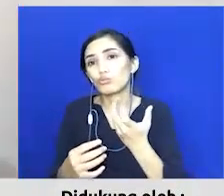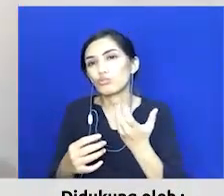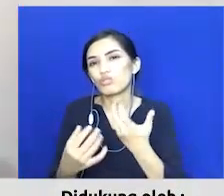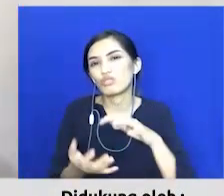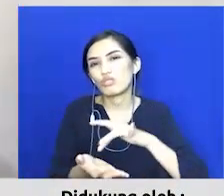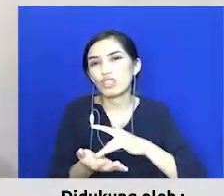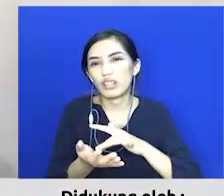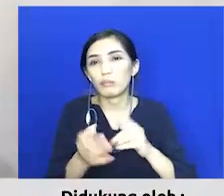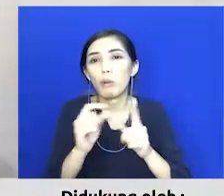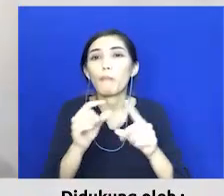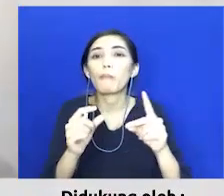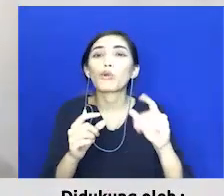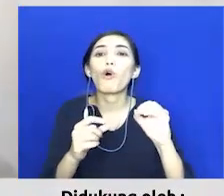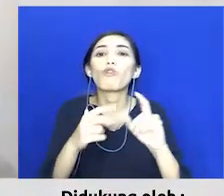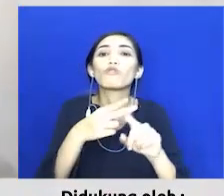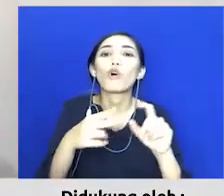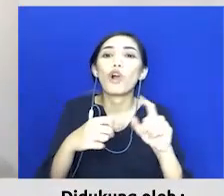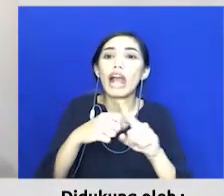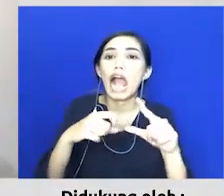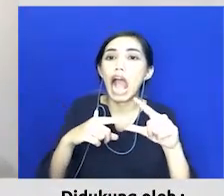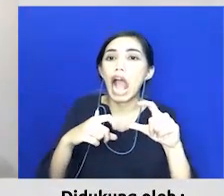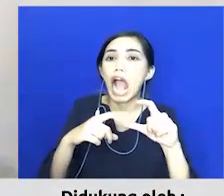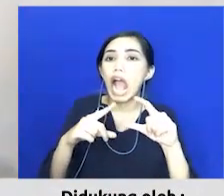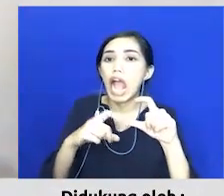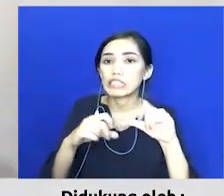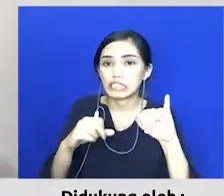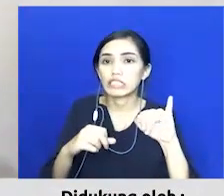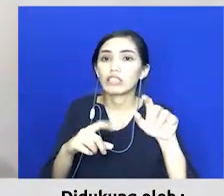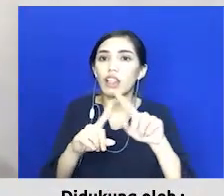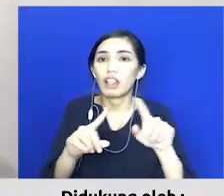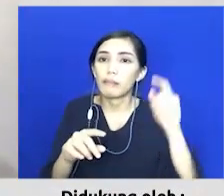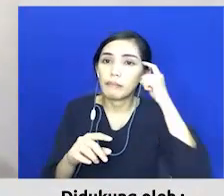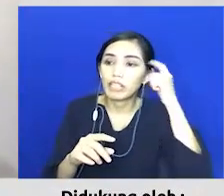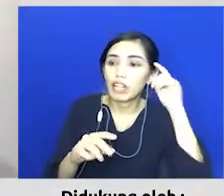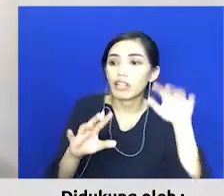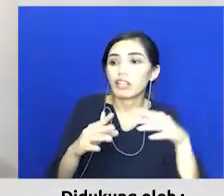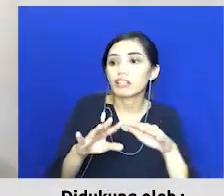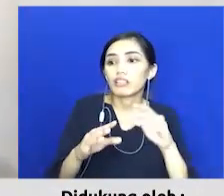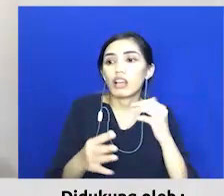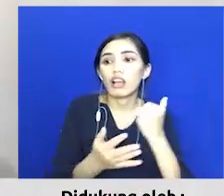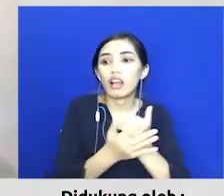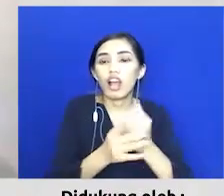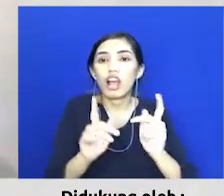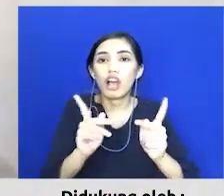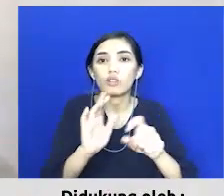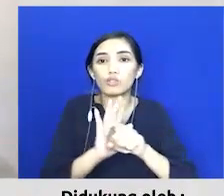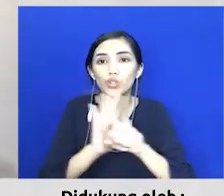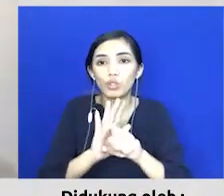kalau misalnya kita mengamini situasi sekarang ini baik-baik aja 100%, ya kita tidak berfungsi sebetulnya